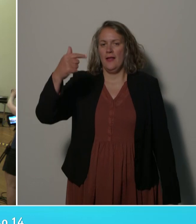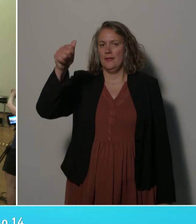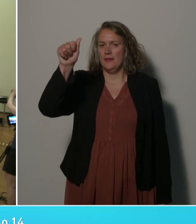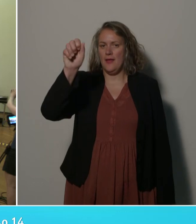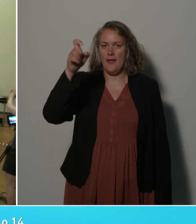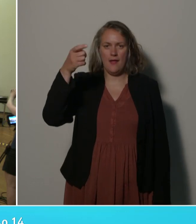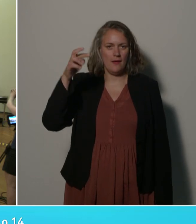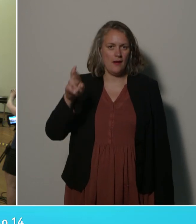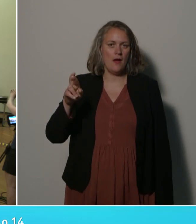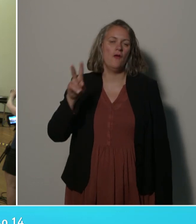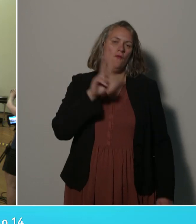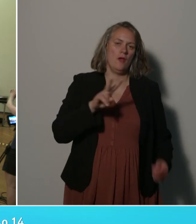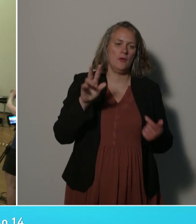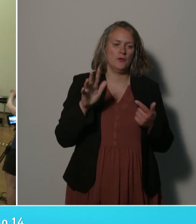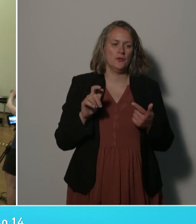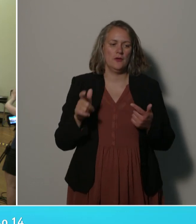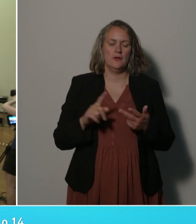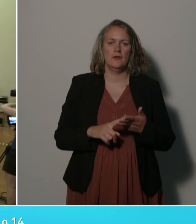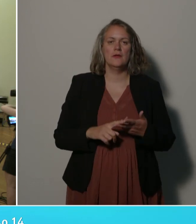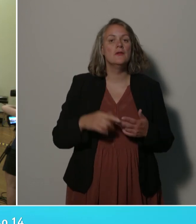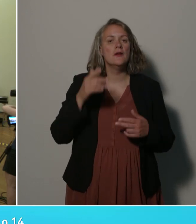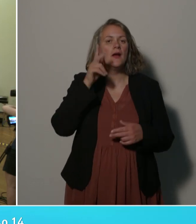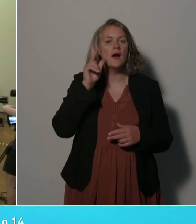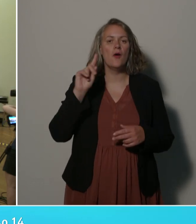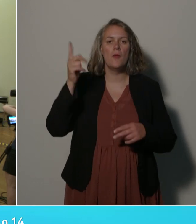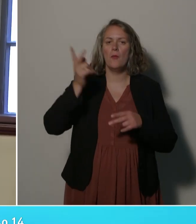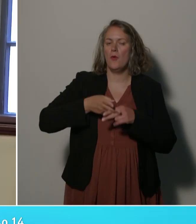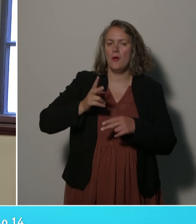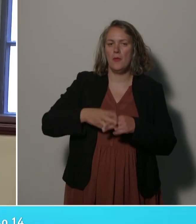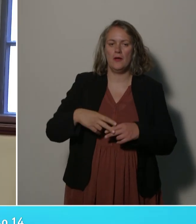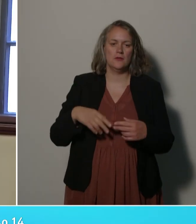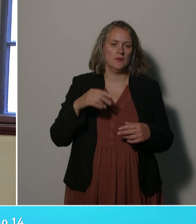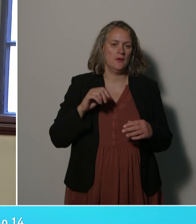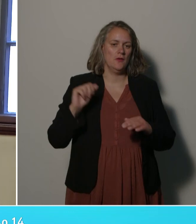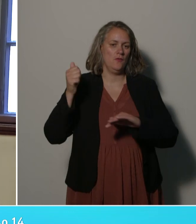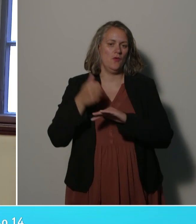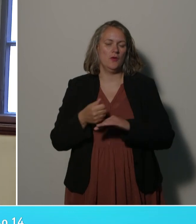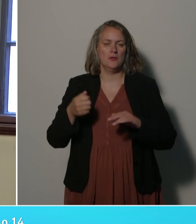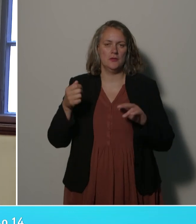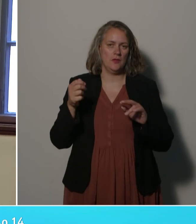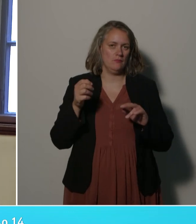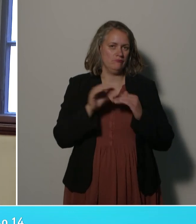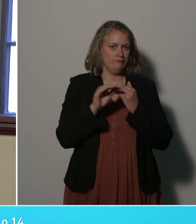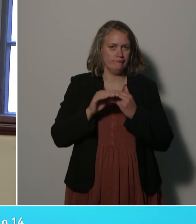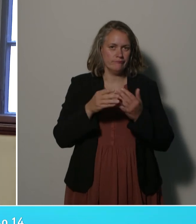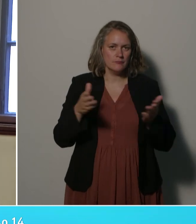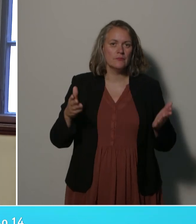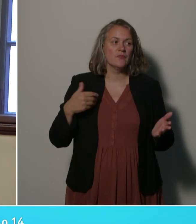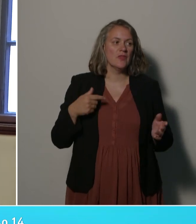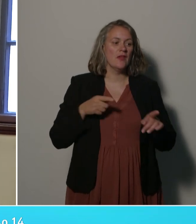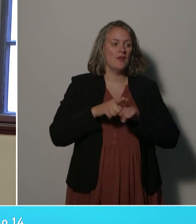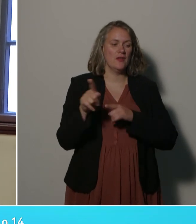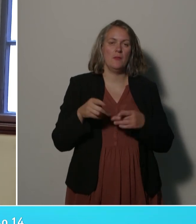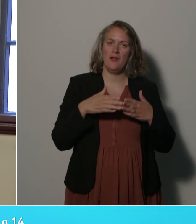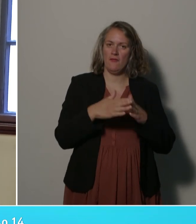Herr Vorsitzender, Oberbürgermeister, liebe Kolleginnen, liebe Kollegen, wir werden als FDP-Fraktion mit voller Überzeugung